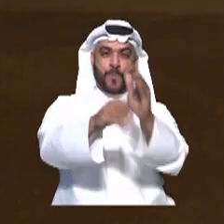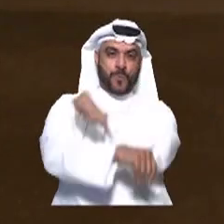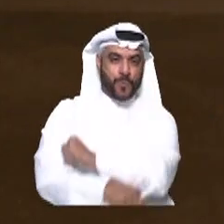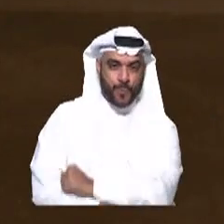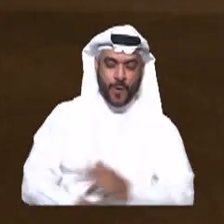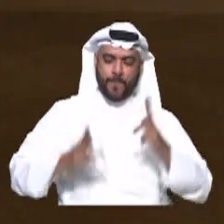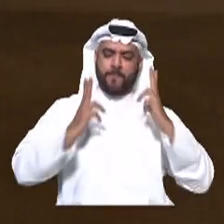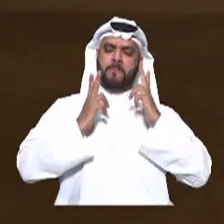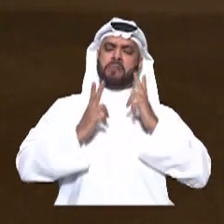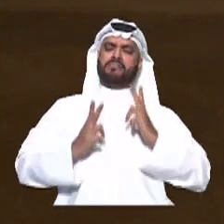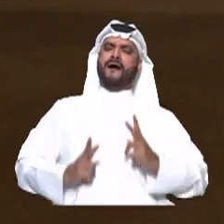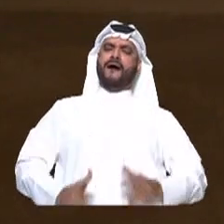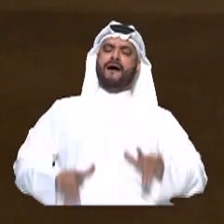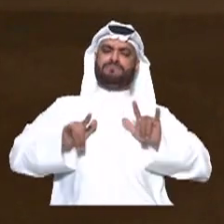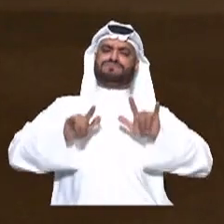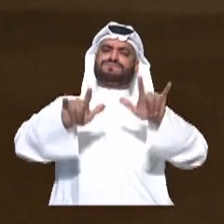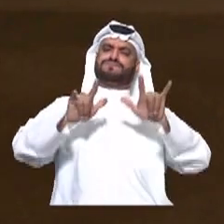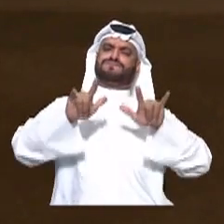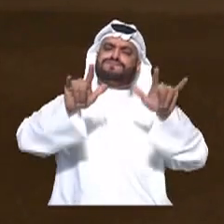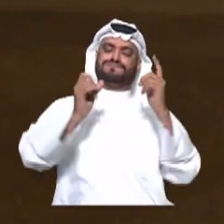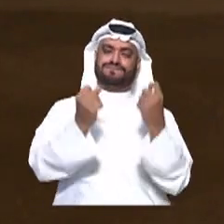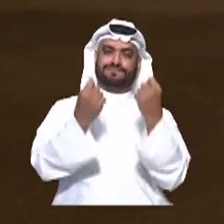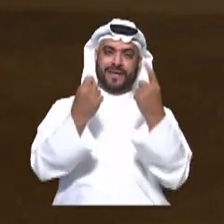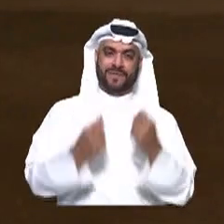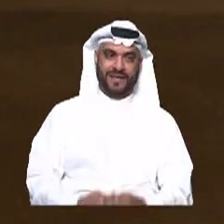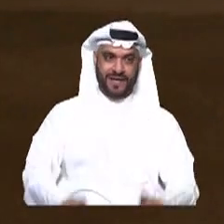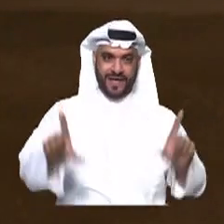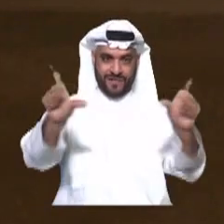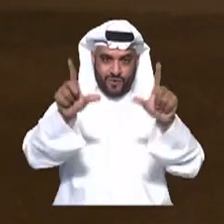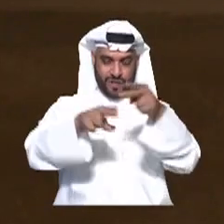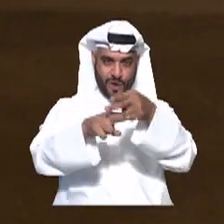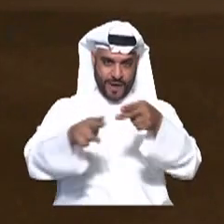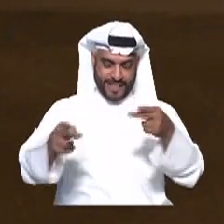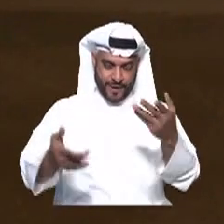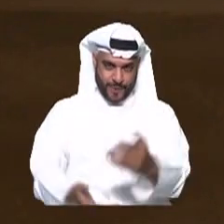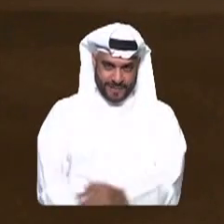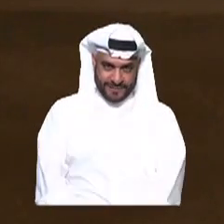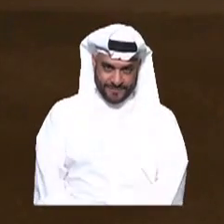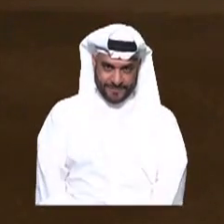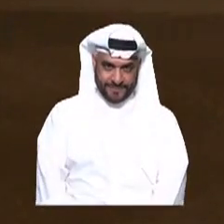الدور الريادي للطائر الأزرق. فايز البطي، تلفزيون دولة الكويت.